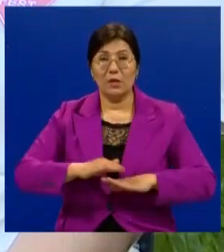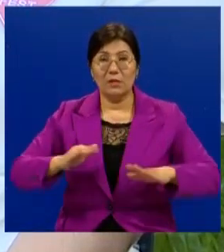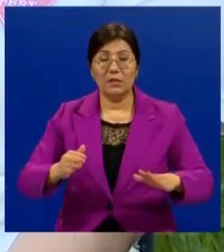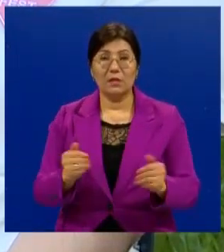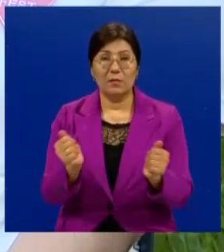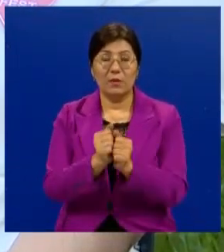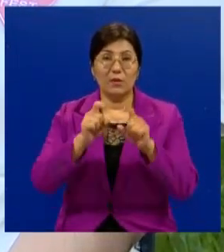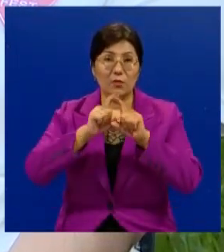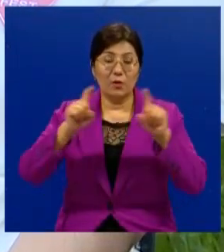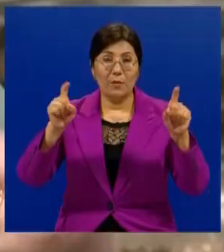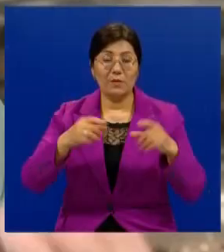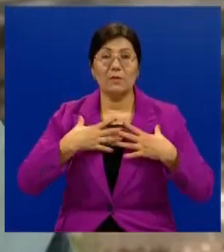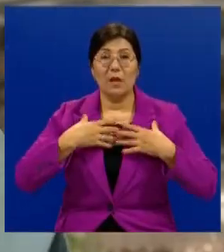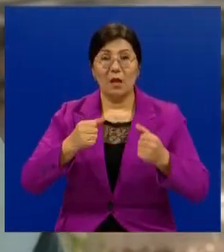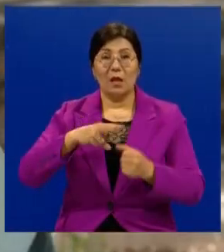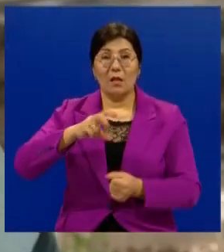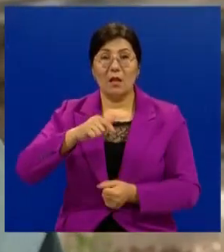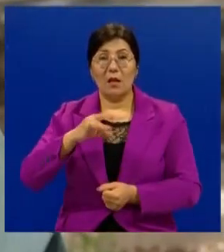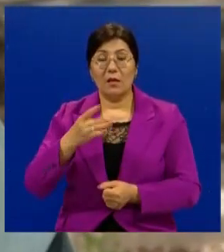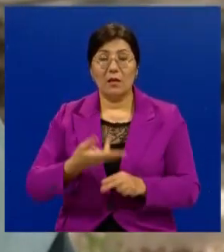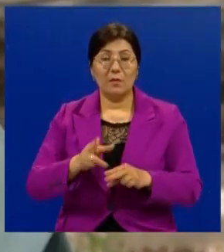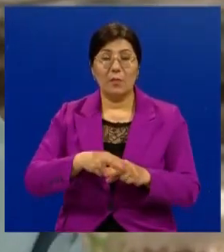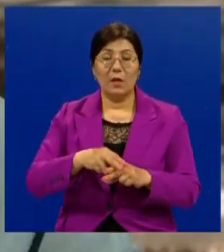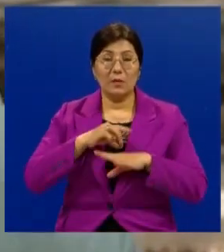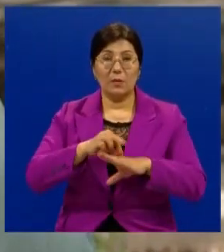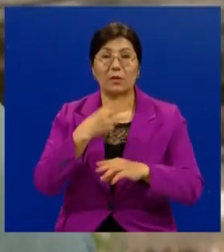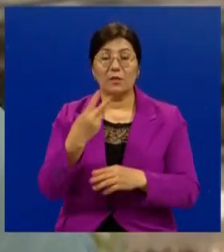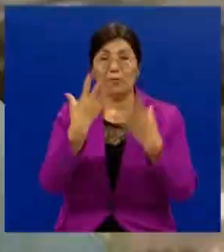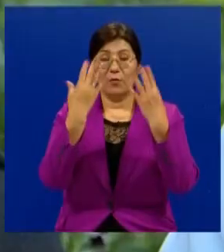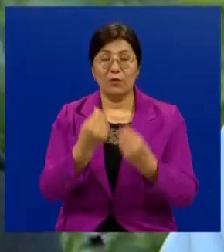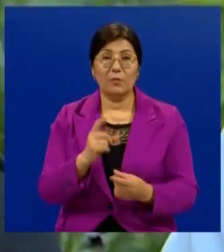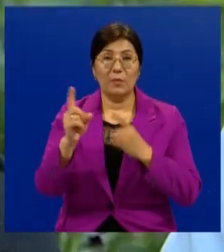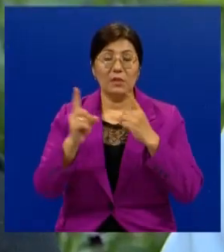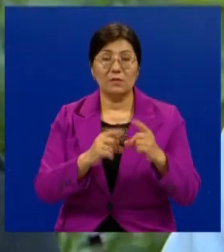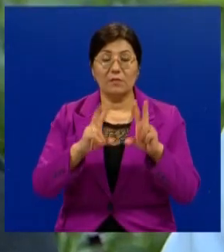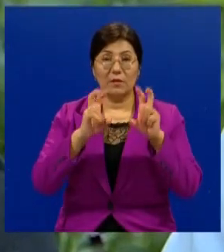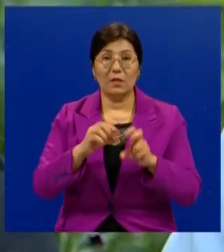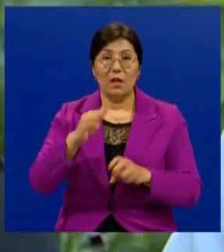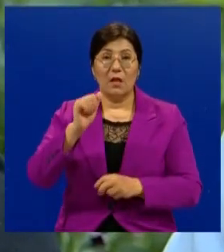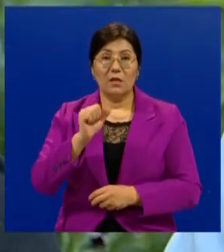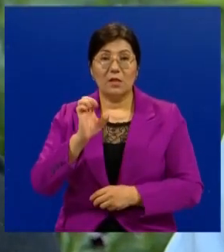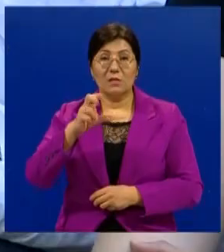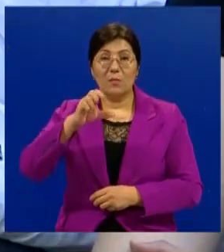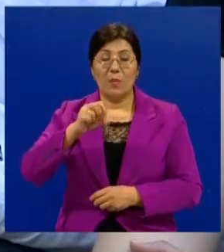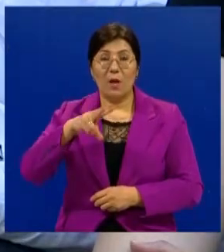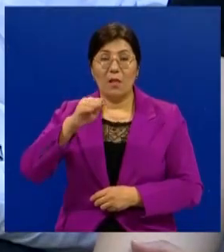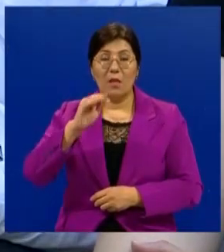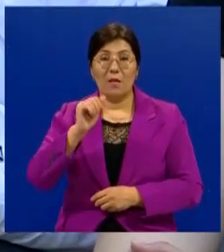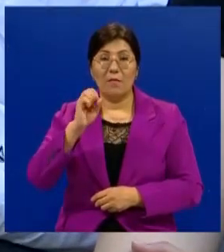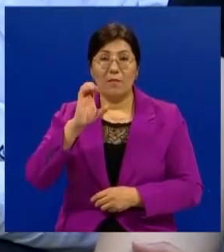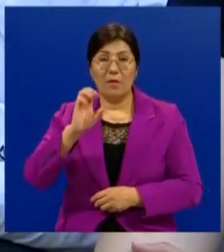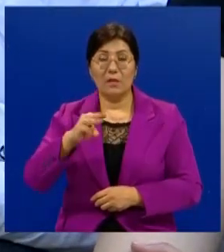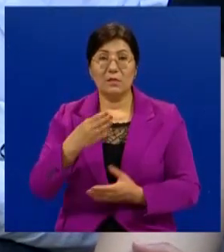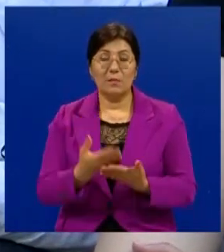палаточных и оздоровительных лагерях. По этим направлениям проходил двухдневный семинар «Практикум ЖАС Балафест» для педагогов нашей области, на